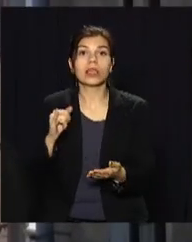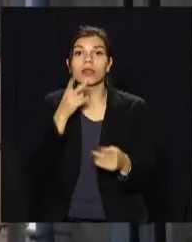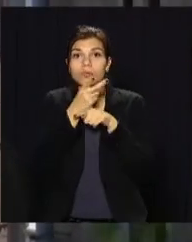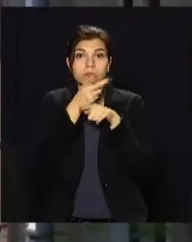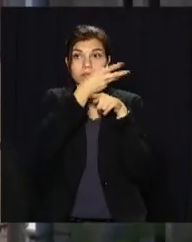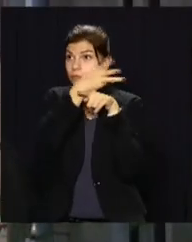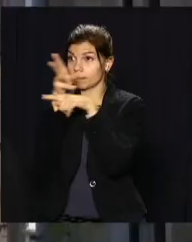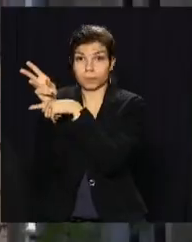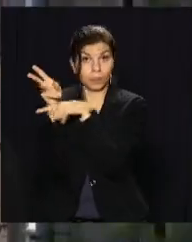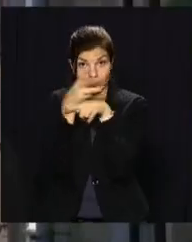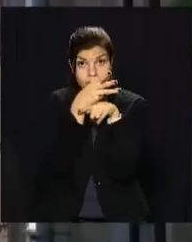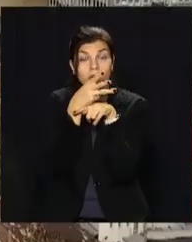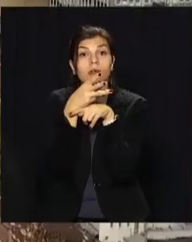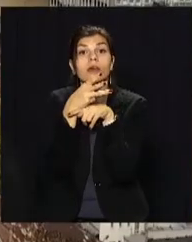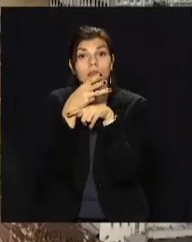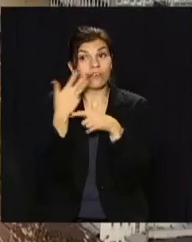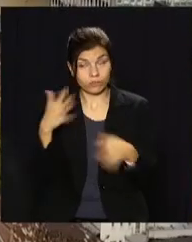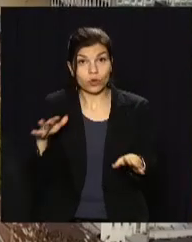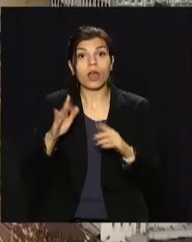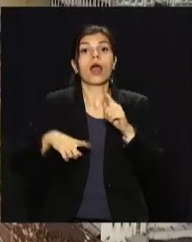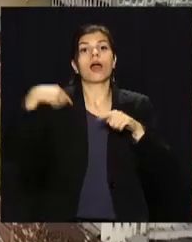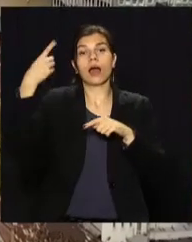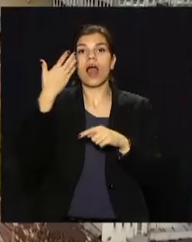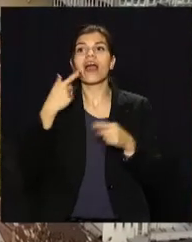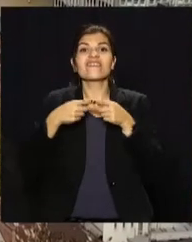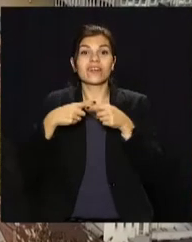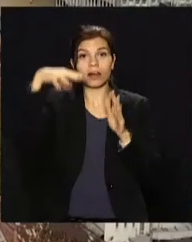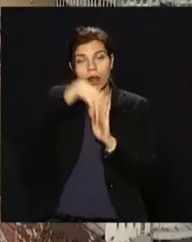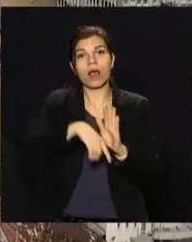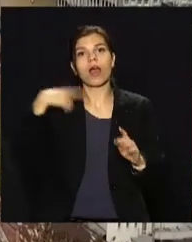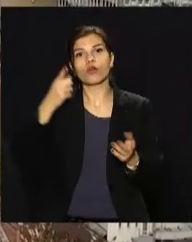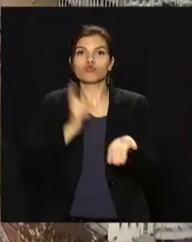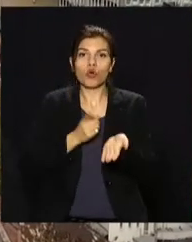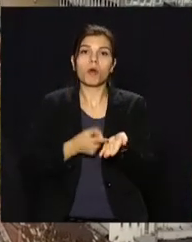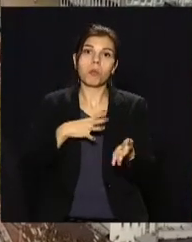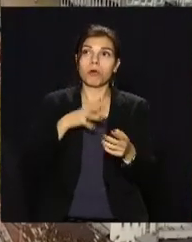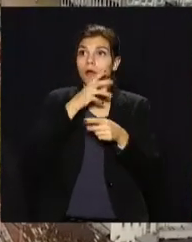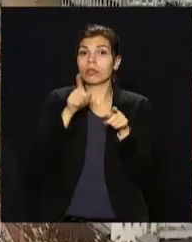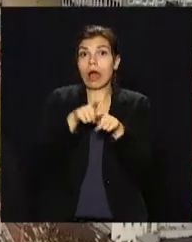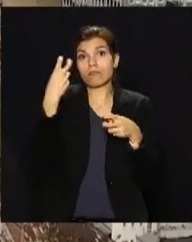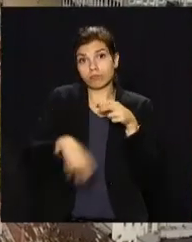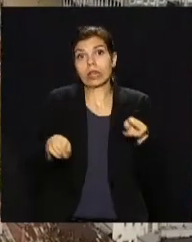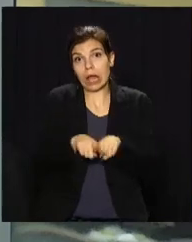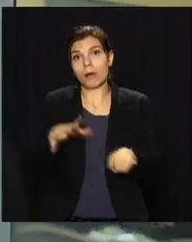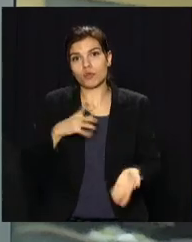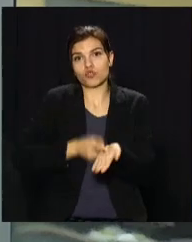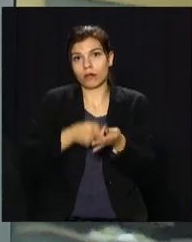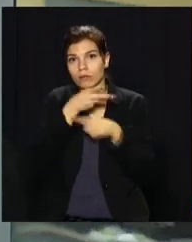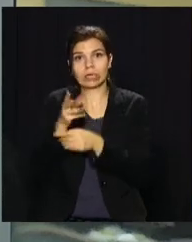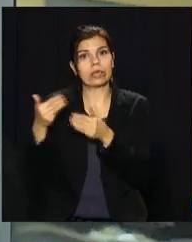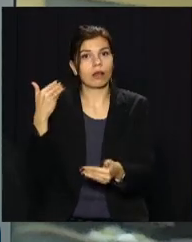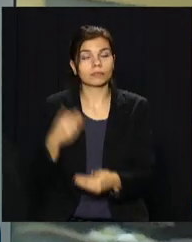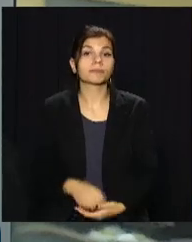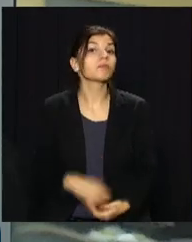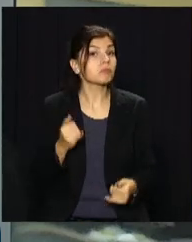як пустити до нього нових жильців. Інна Таранець, Сергій Язовський, Денис Крикус, Open News, телеканал «Відкритий». І на цьому наш